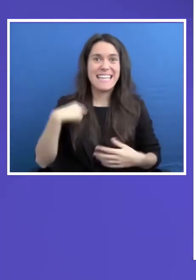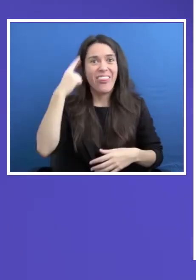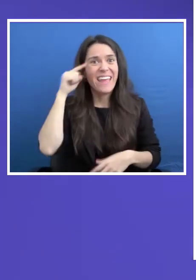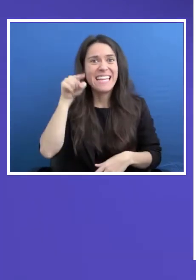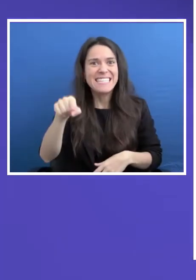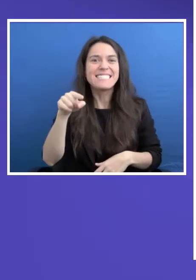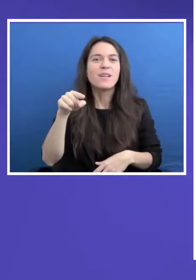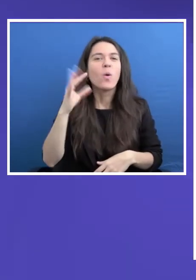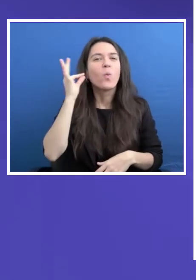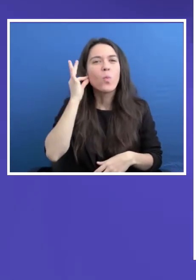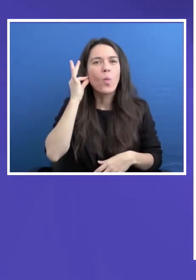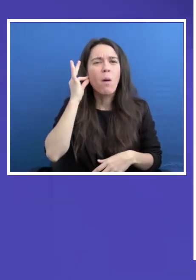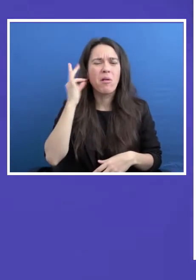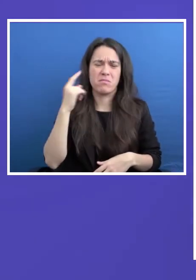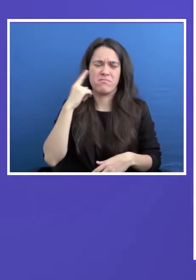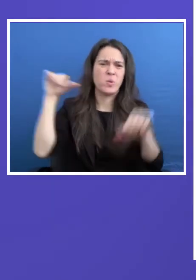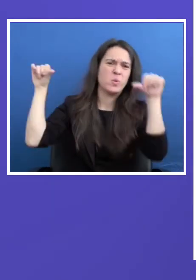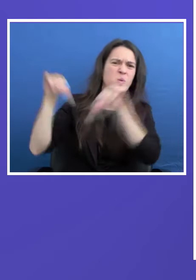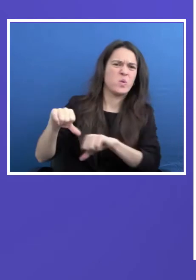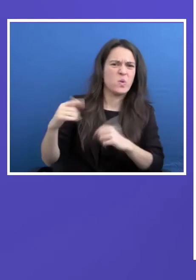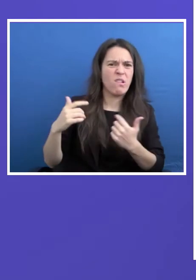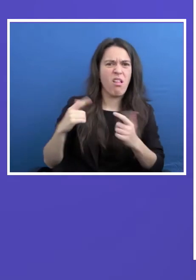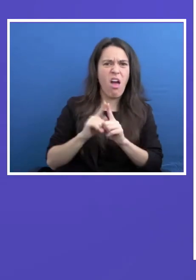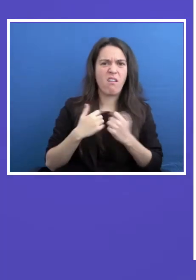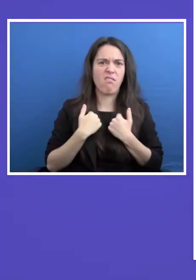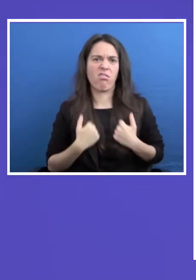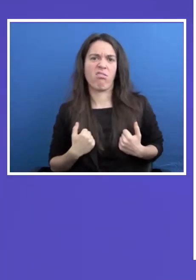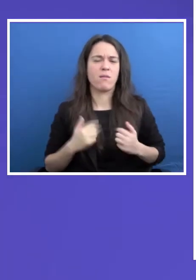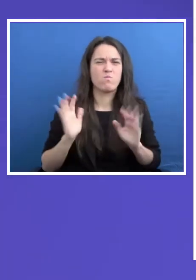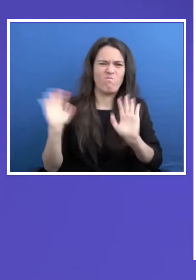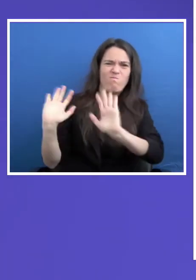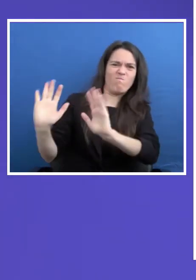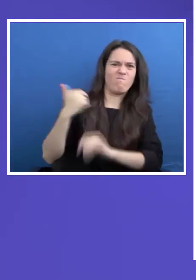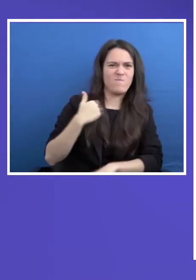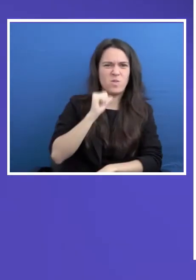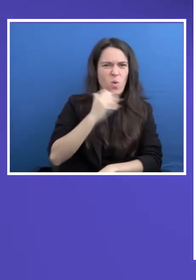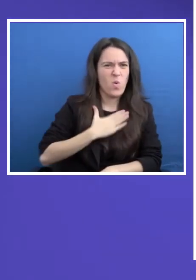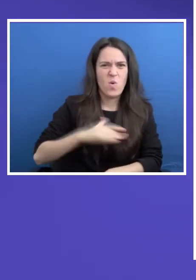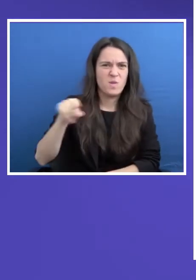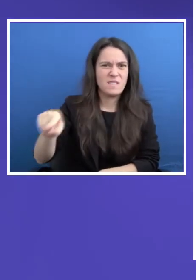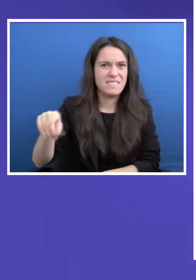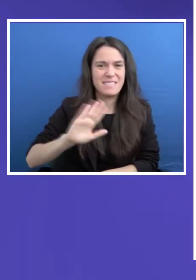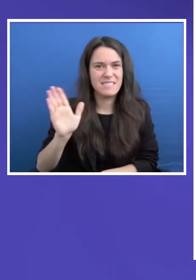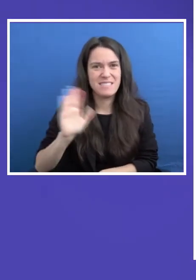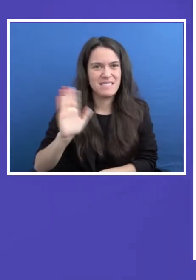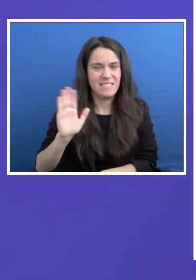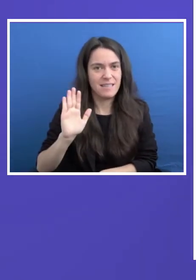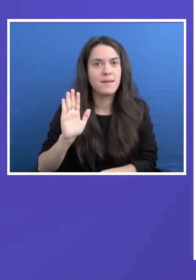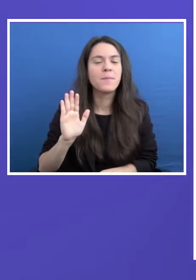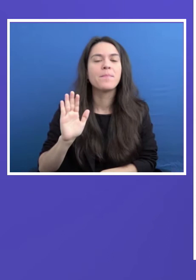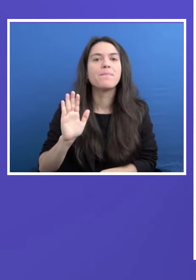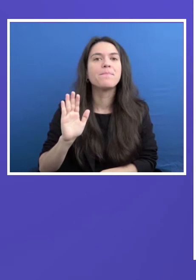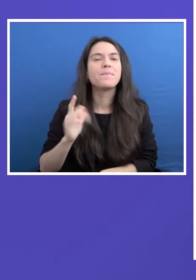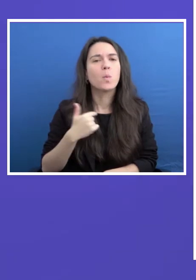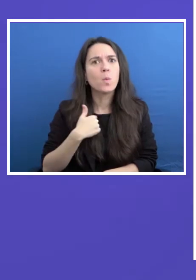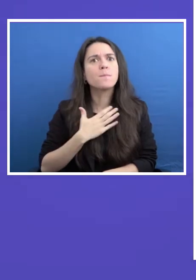بعض او تغيير. احنا مش بنمنع، احنا بنغير الشكل. يعني مثلا لا حضرتك ممكن تغير التصوير بتاع الاغنيه دي. فالحقيقه